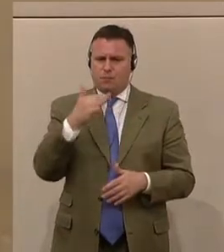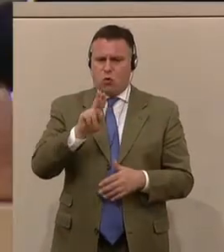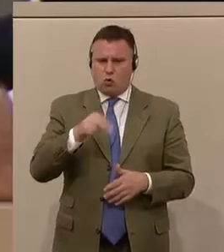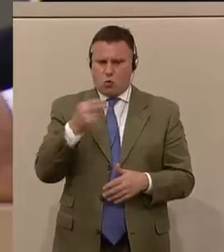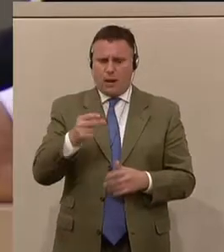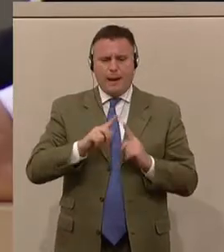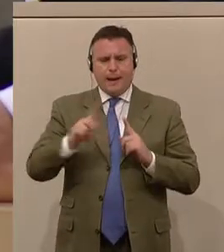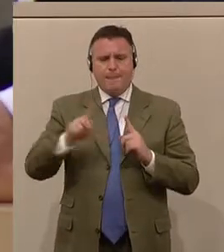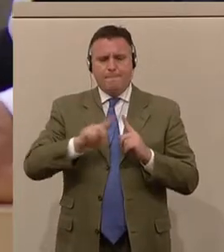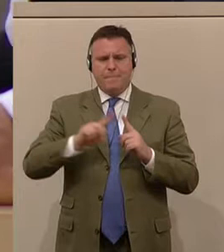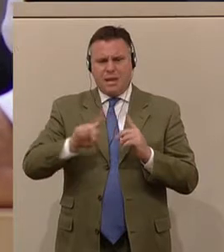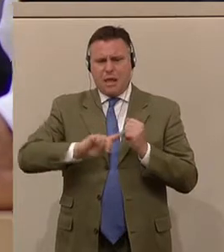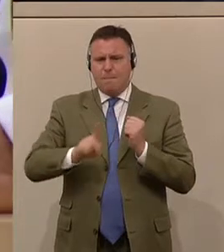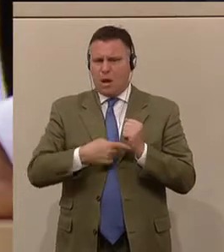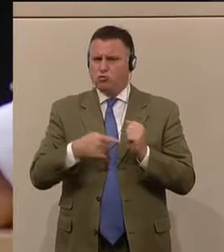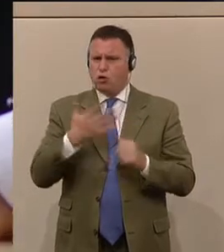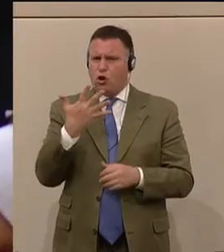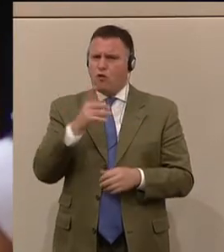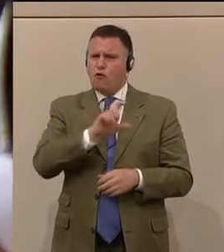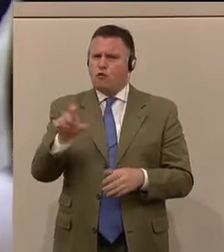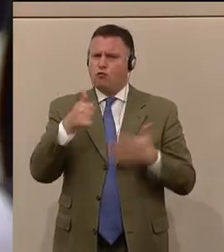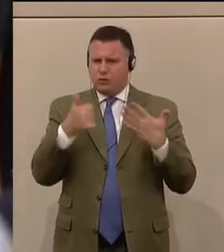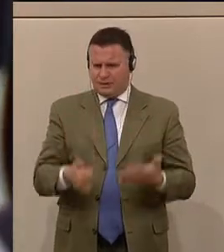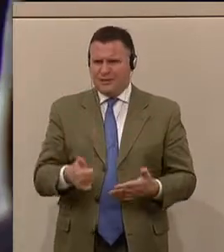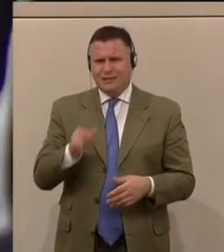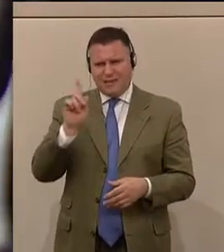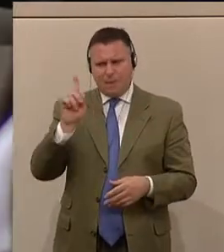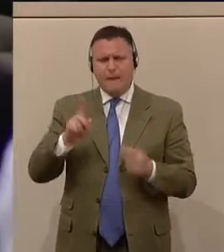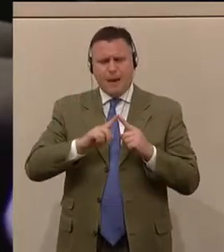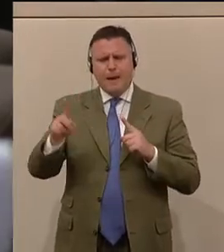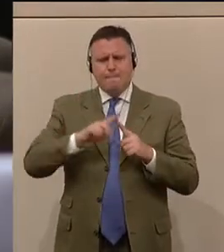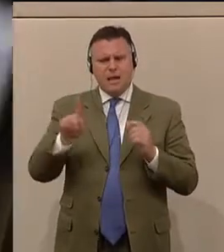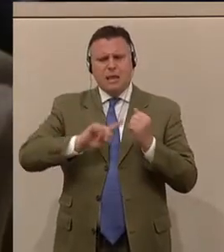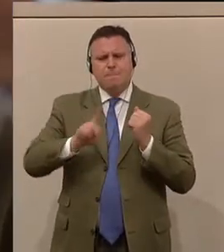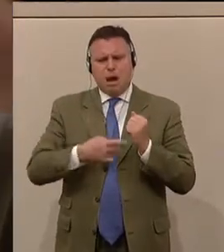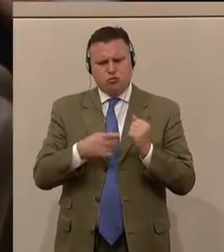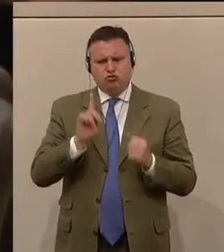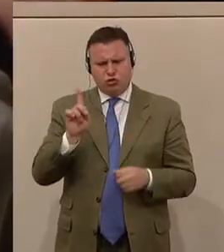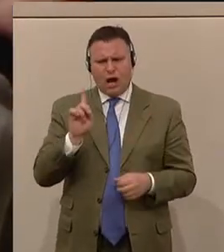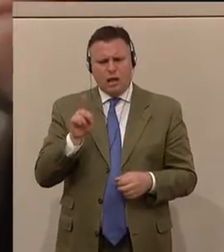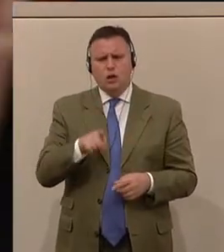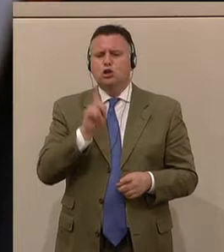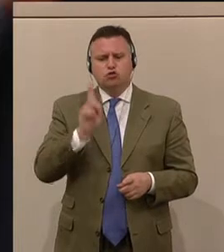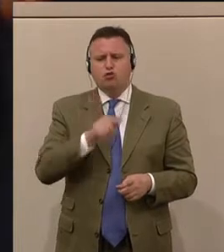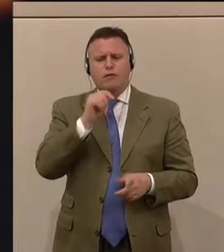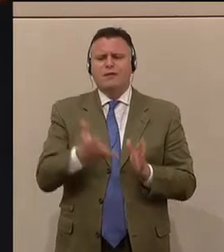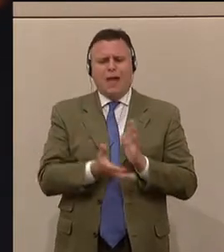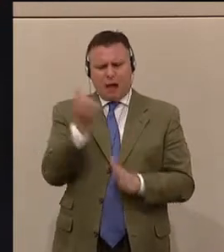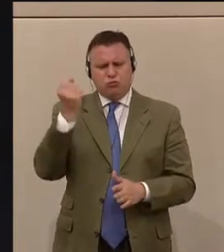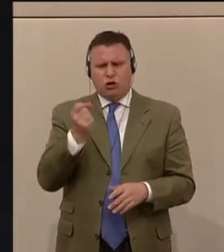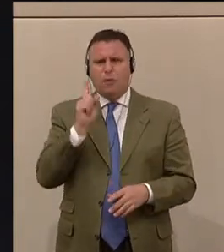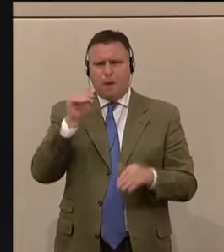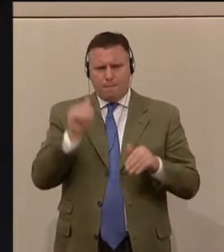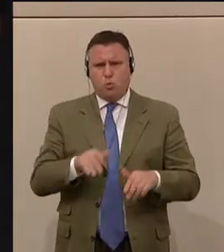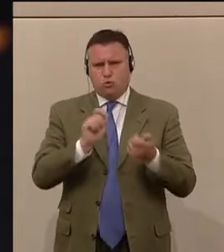Das Pendlerpauschale, 560, ich werde gleich noch was sagen zu diesem Pendlerpauschale. Ja. Ich meine nicht, dass man das abschaffen soll, aber man muss